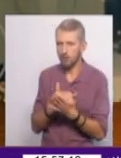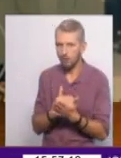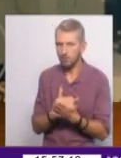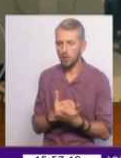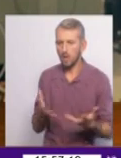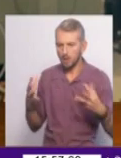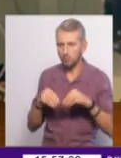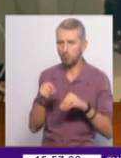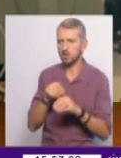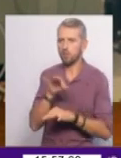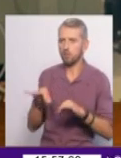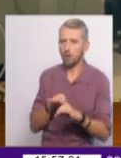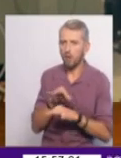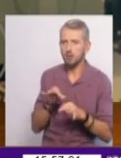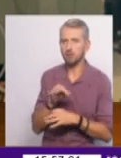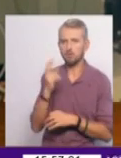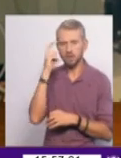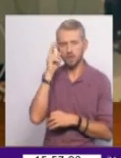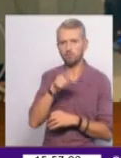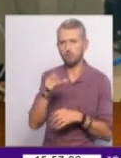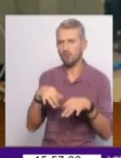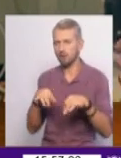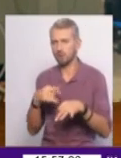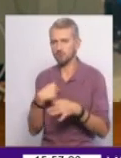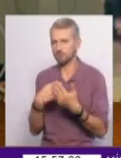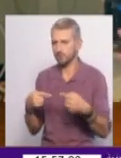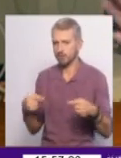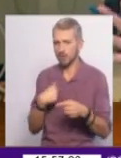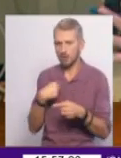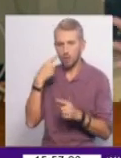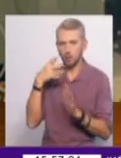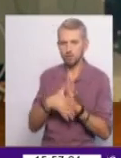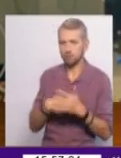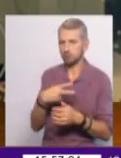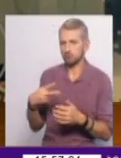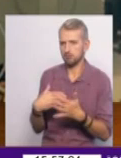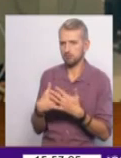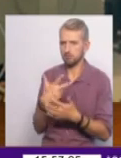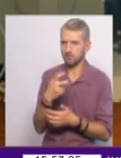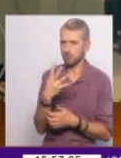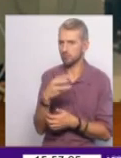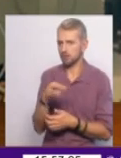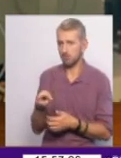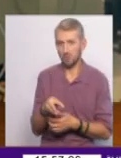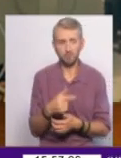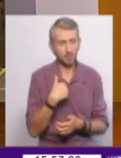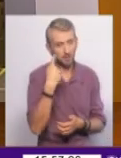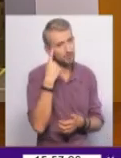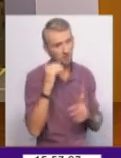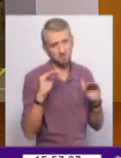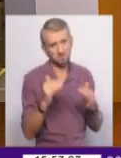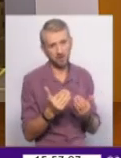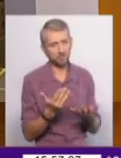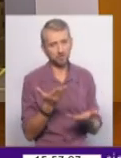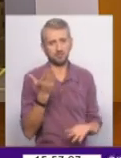з цими проектами «Київпастранс» і інші, я так розумію, що це приблизно теж мільйонів 300-400. Орієнтовно менше трошки,